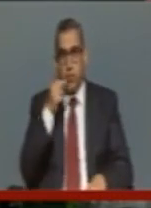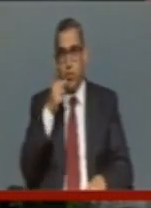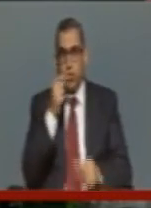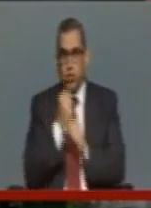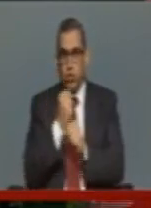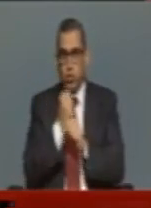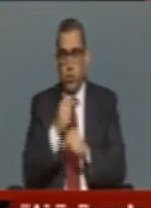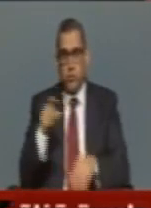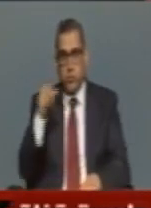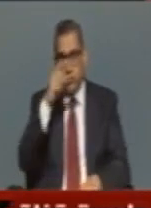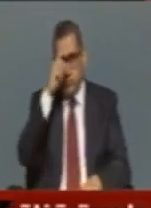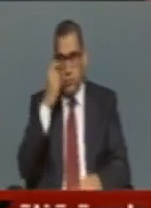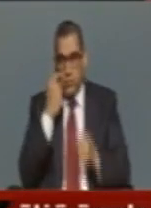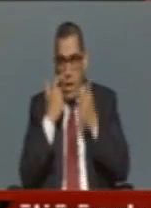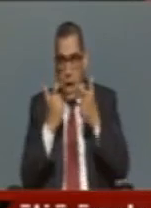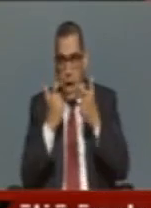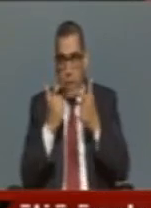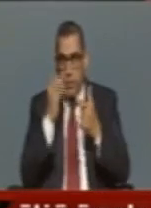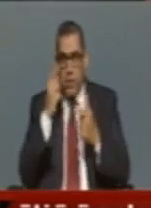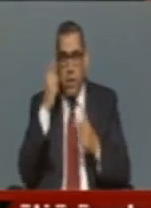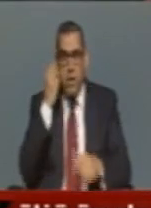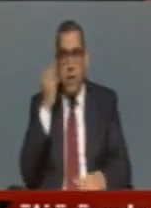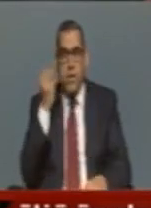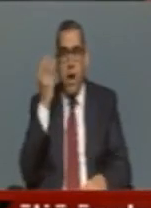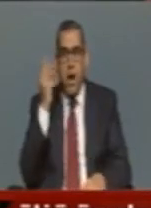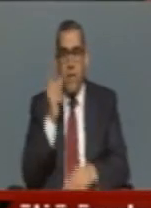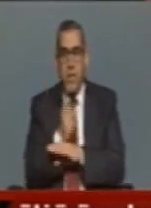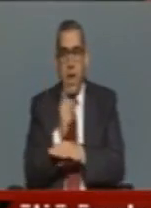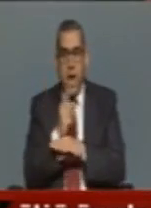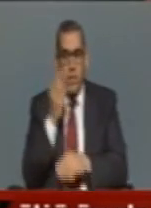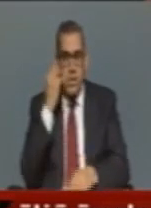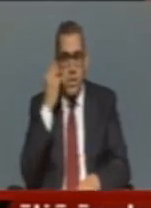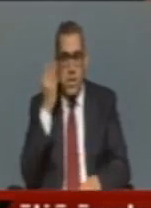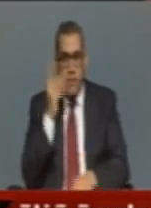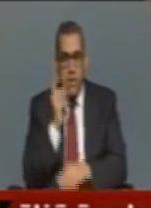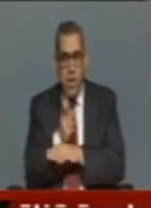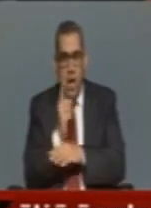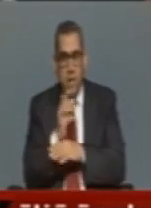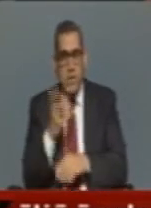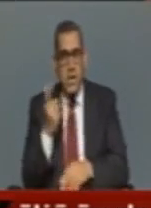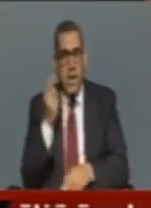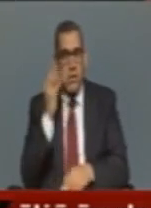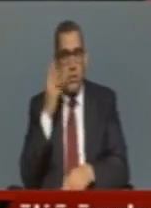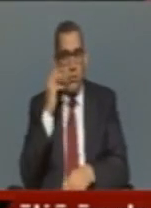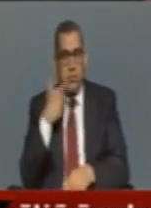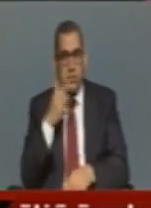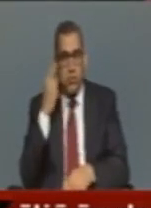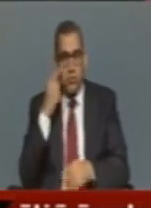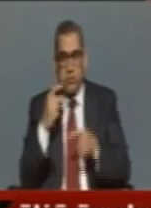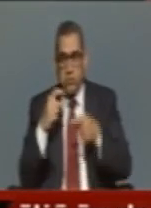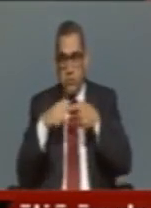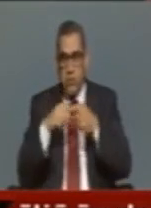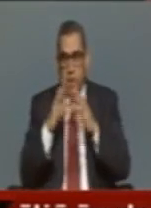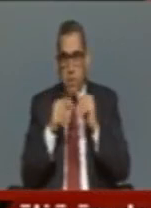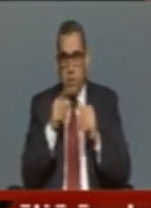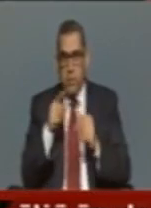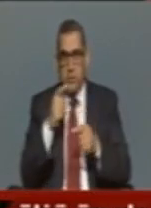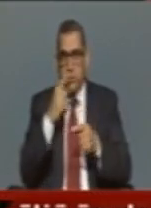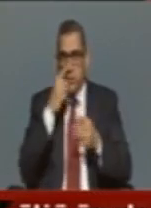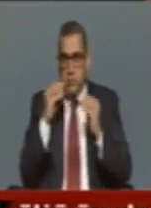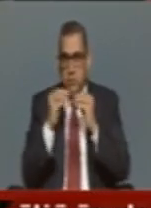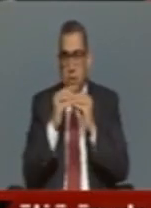انتبهوا قوي لثقافة التعلم في مصر. صحيح. ثقافة التعلم يعني ايه؟ يعني المجتمع المصري بيتعامل مع التعليم